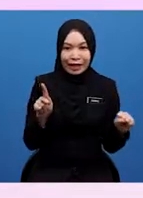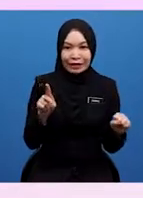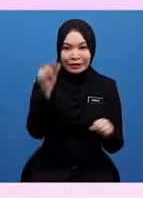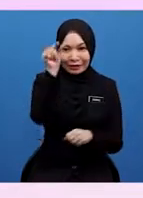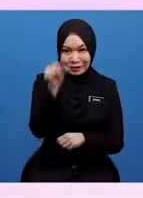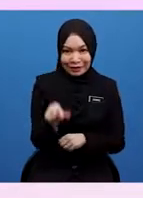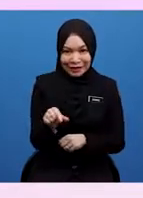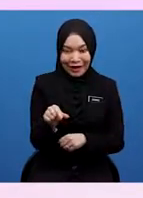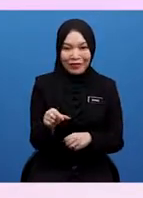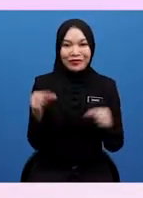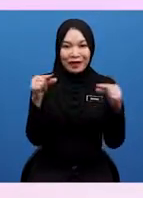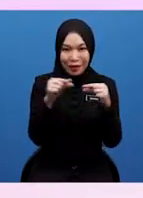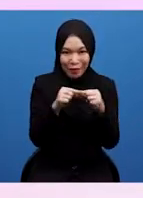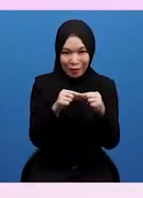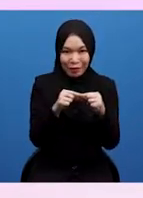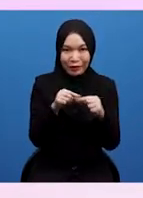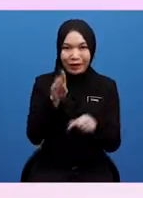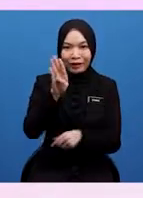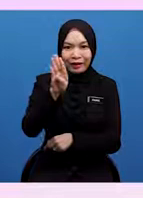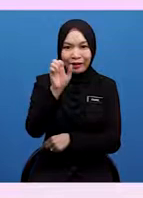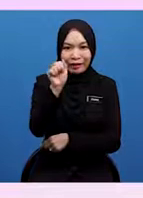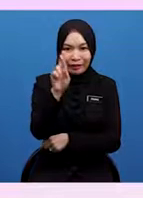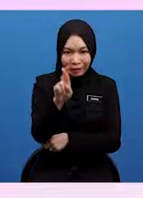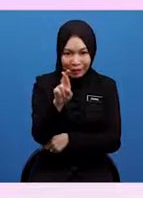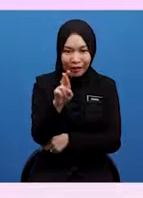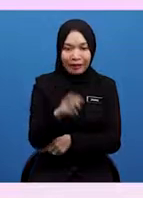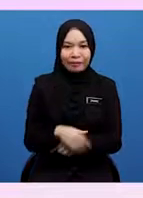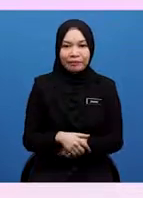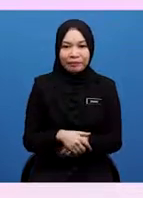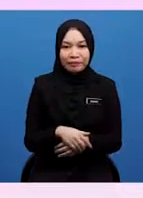bar compound atau graf dua skala.